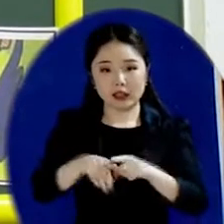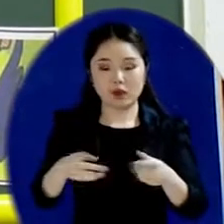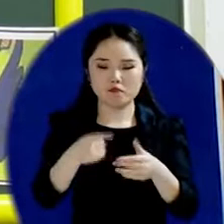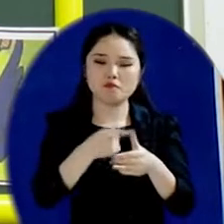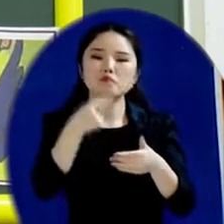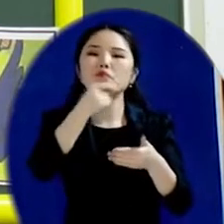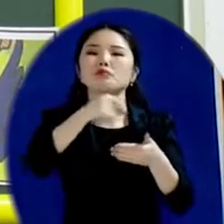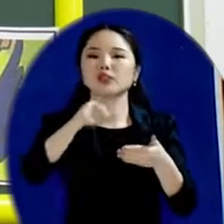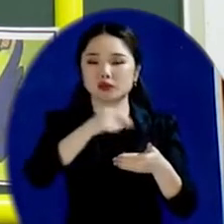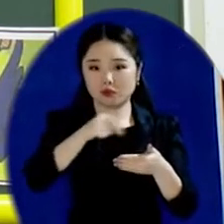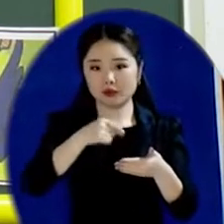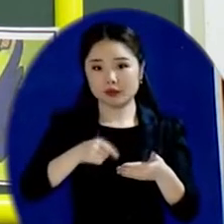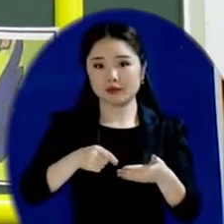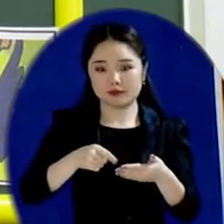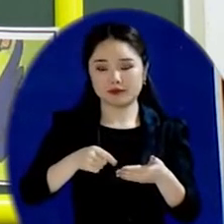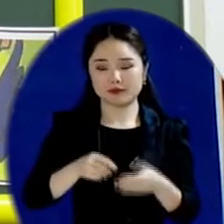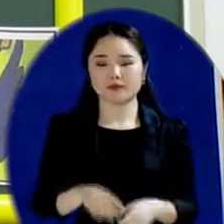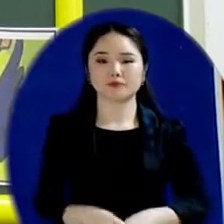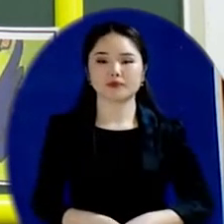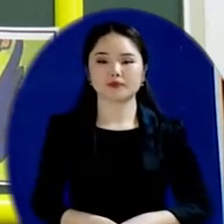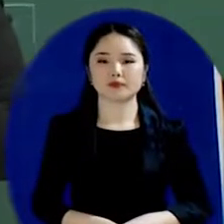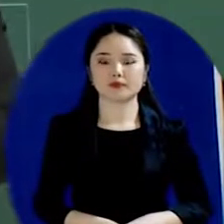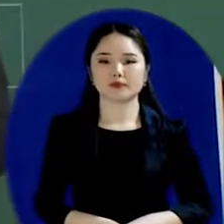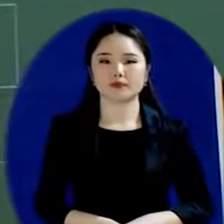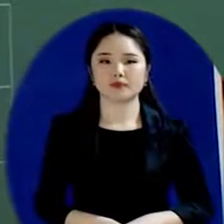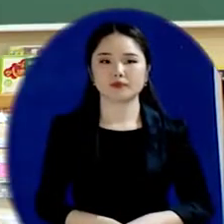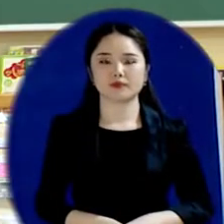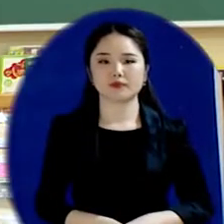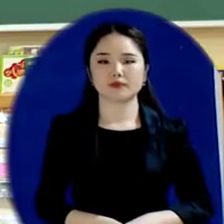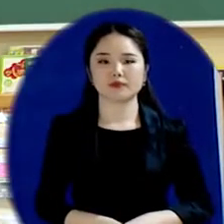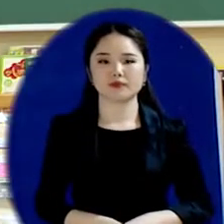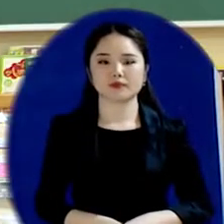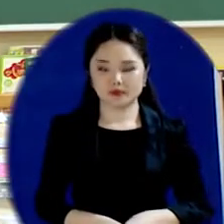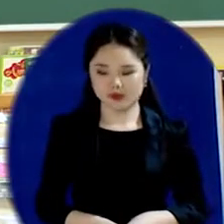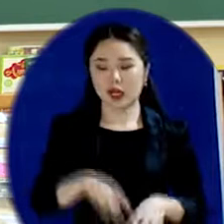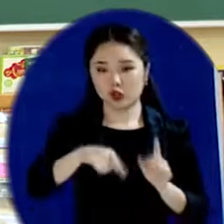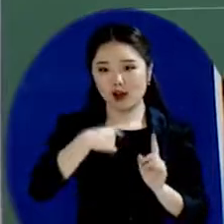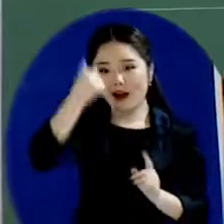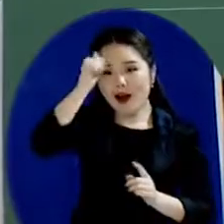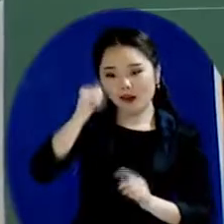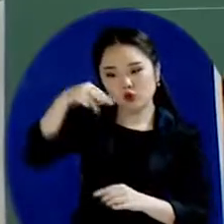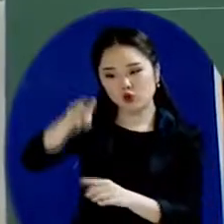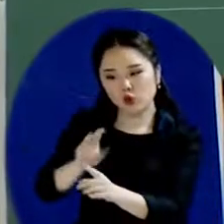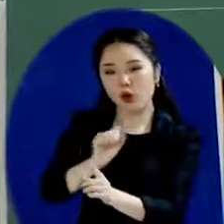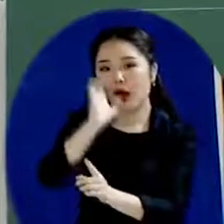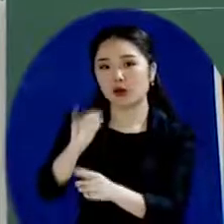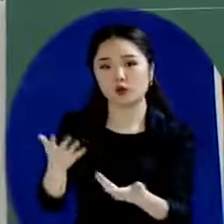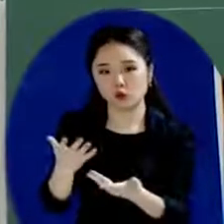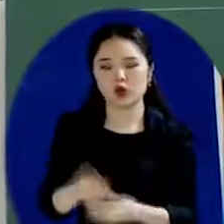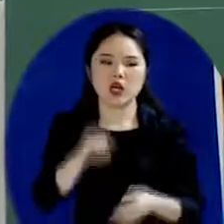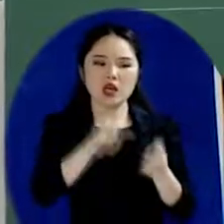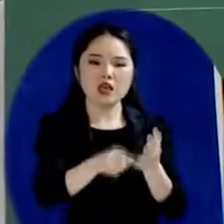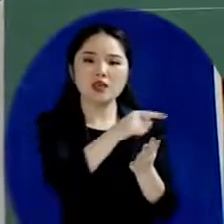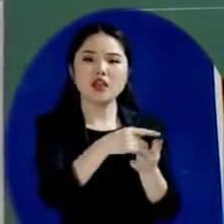оронд нэрийг бичсэн байх гэж багш нь бодож байна. За дараа нь хүслэн дүүдээ эдгээр амтад